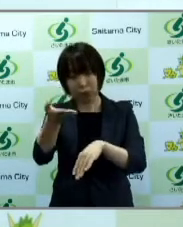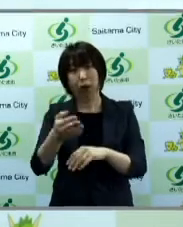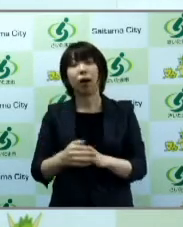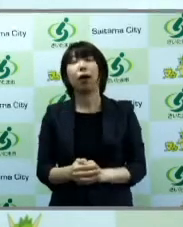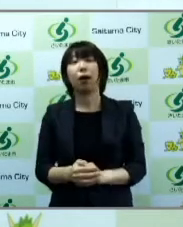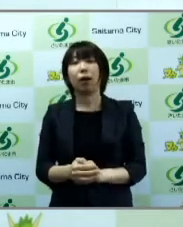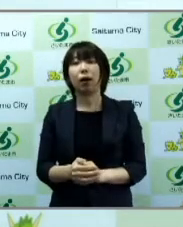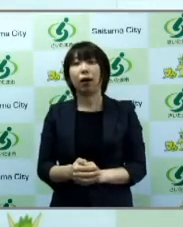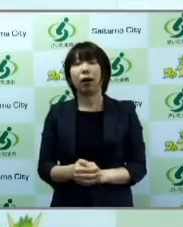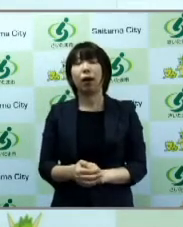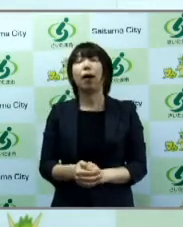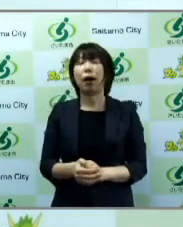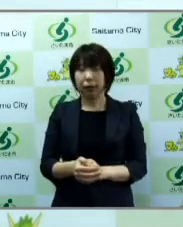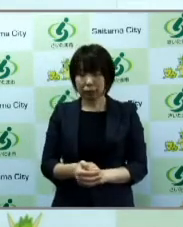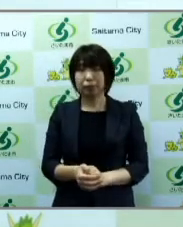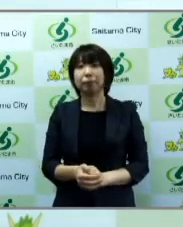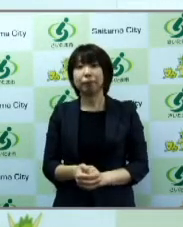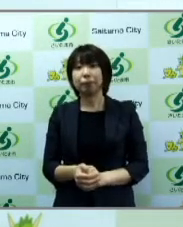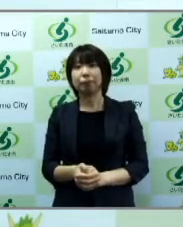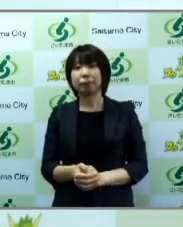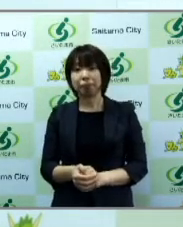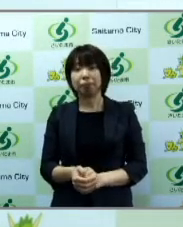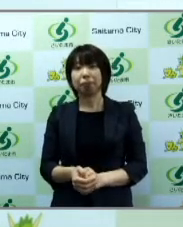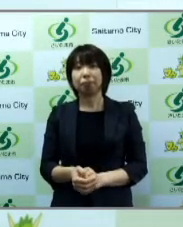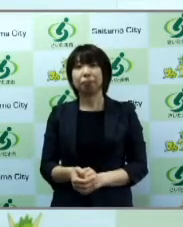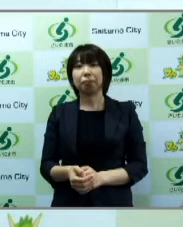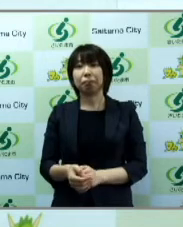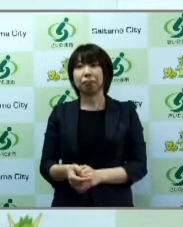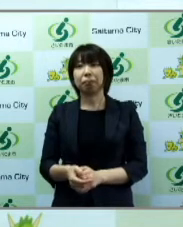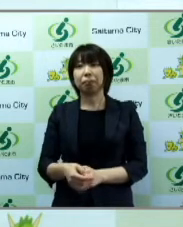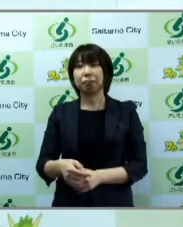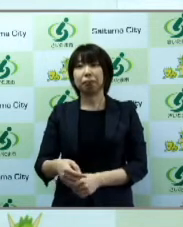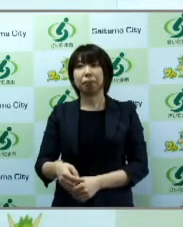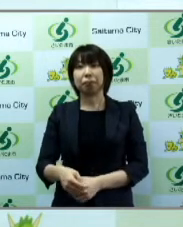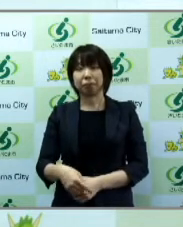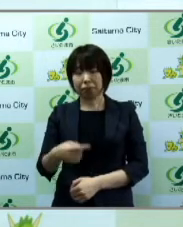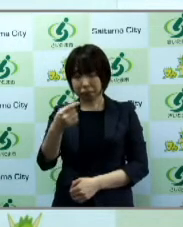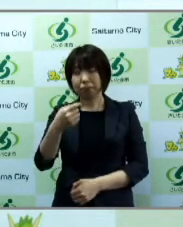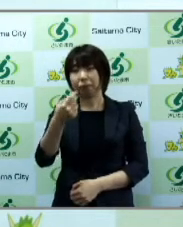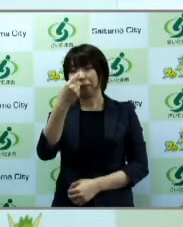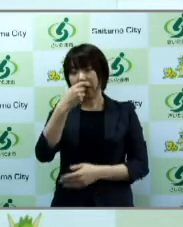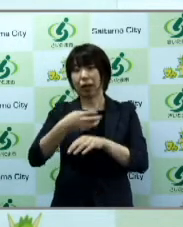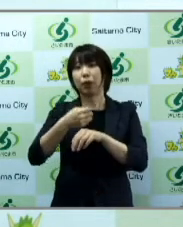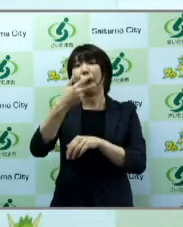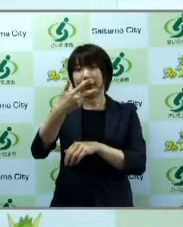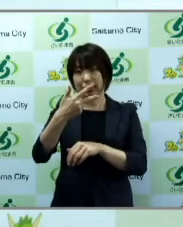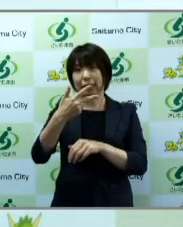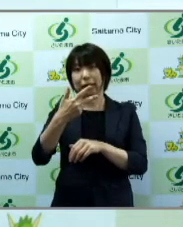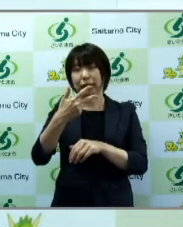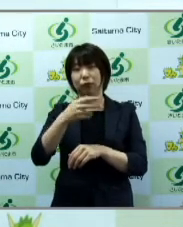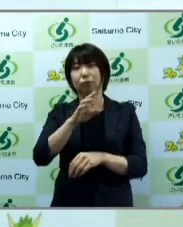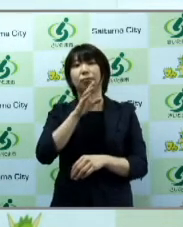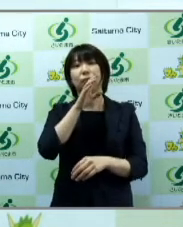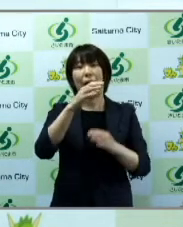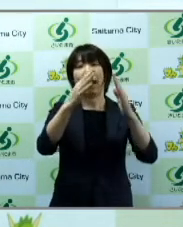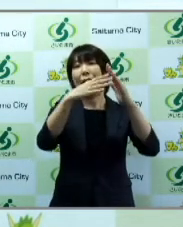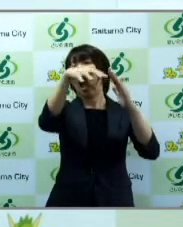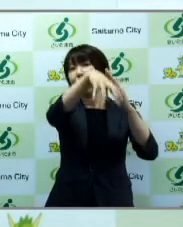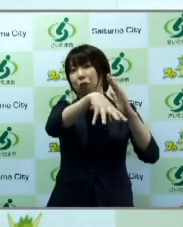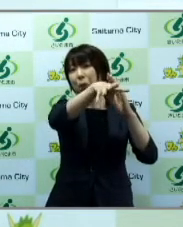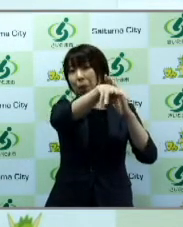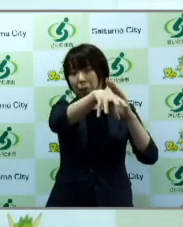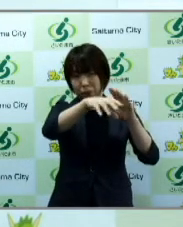さいたま市としては現在、今お話になったように、まあ、開催する方向で準備を進めさせていただいております。まあ、やる以上はやは